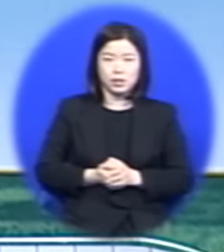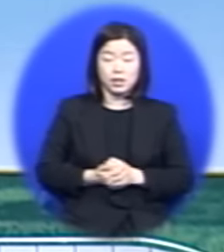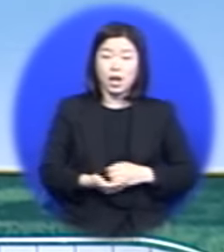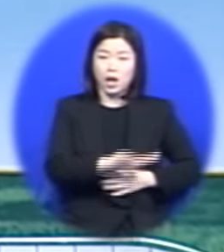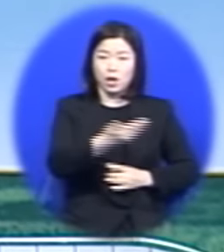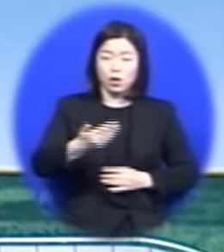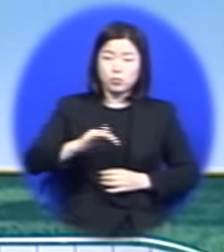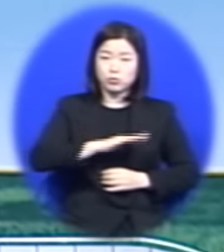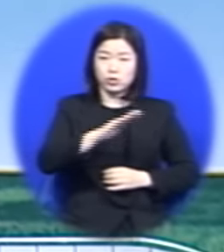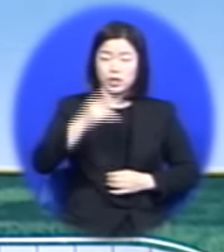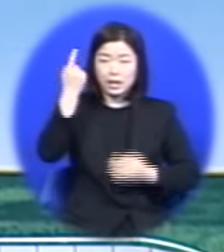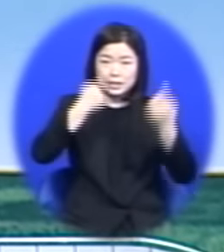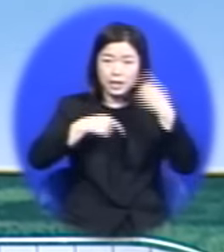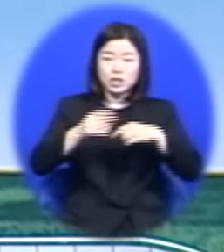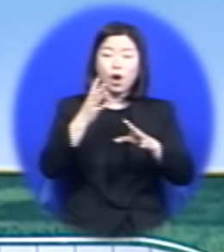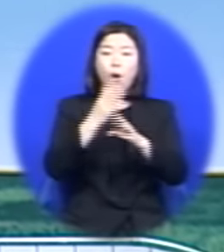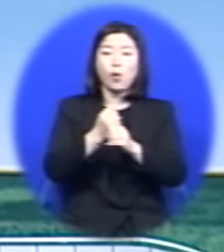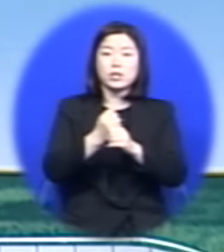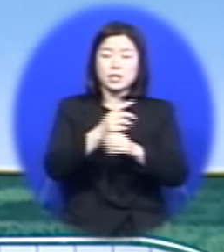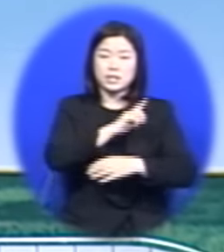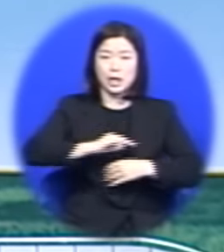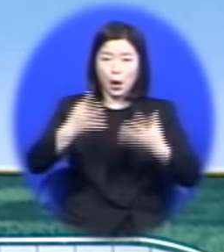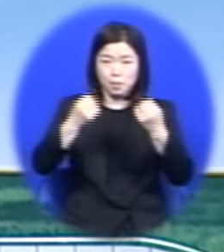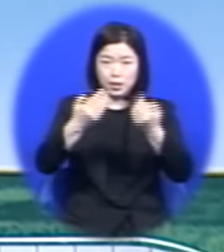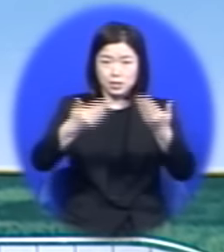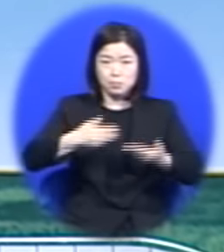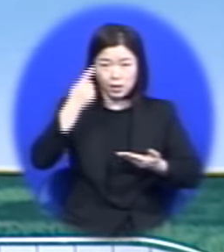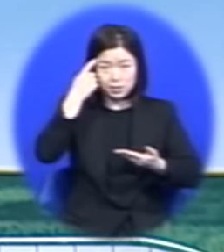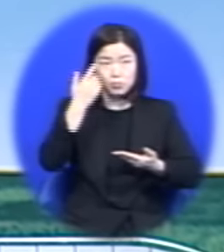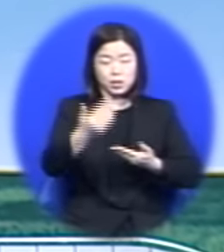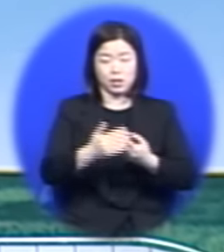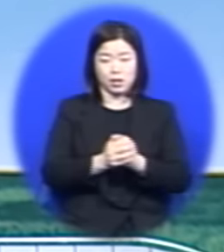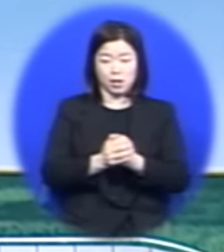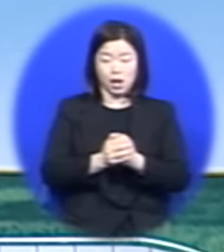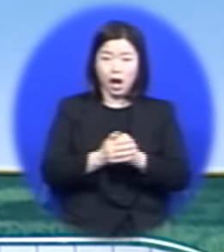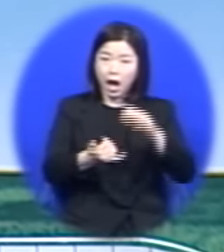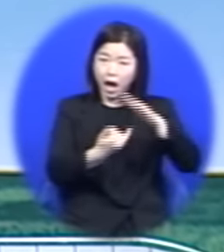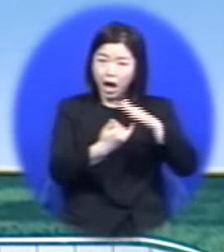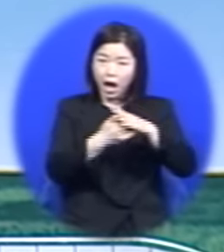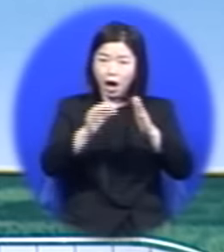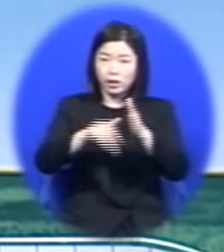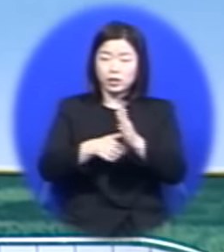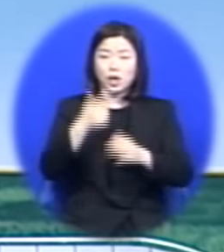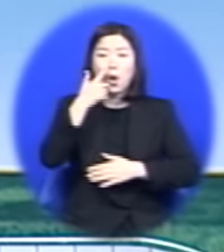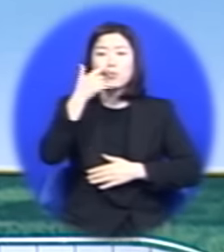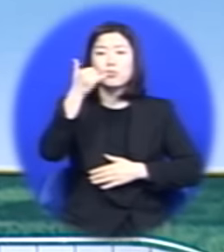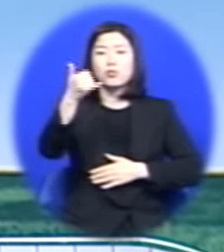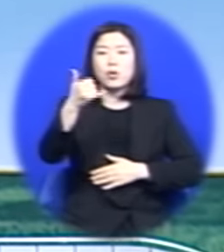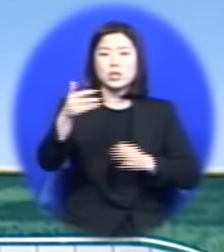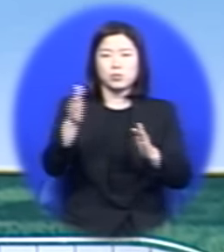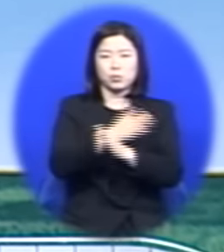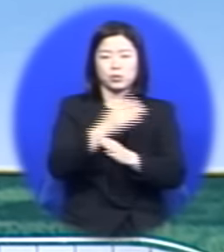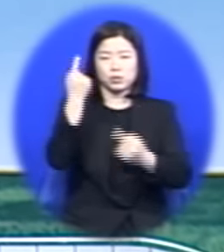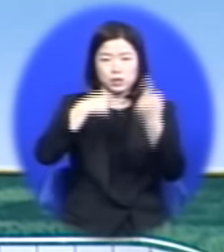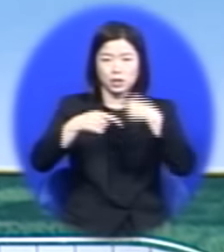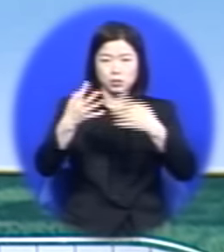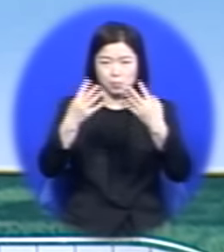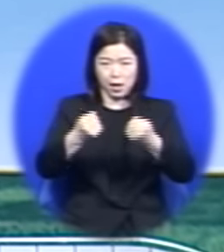여러분, 우리가 상처를 언제 제일 많이 받느냐 하면 어릴 때 부모님에게 상처를 제일 많이